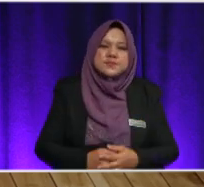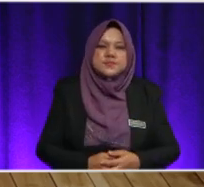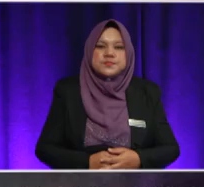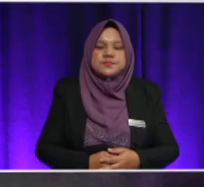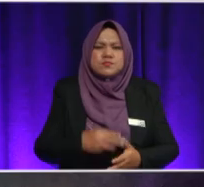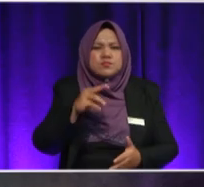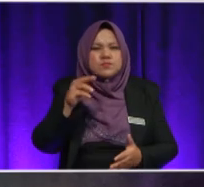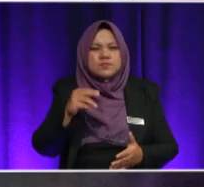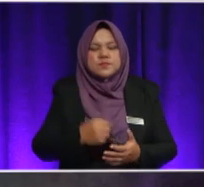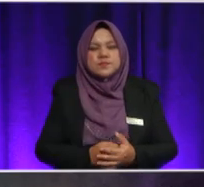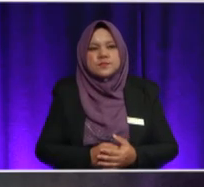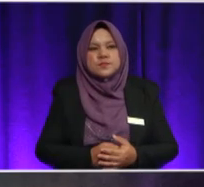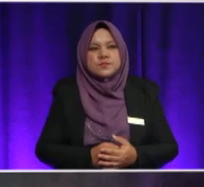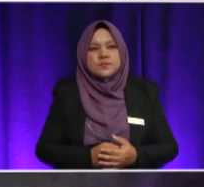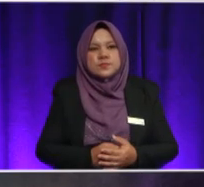murid-muridnya mirip